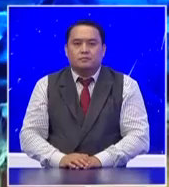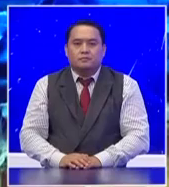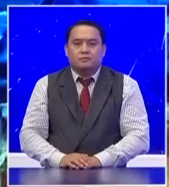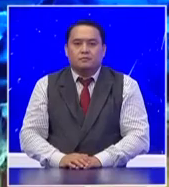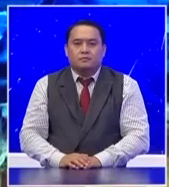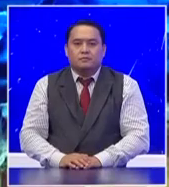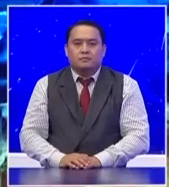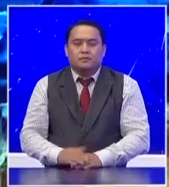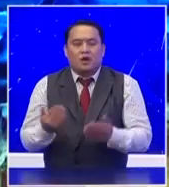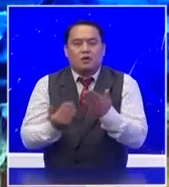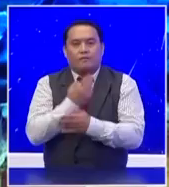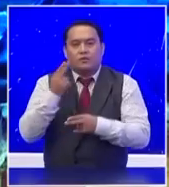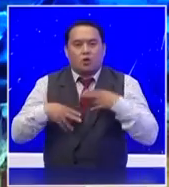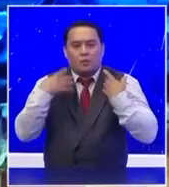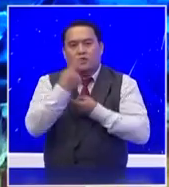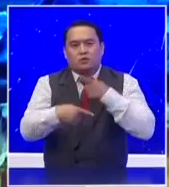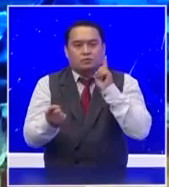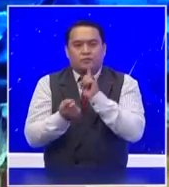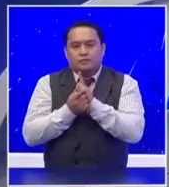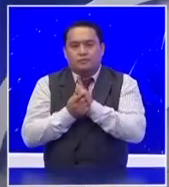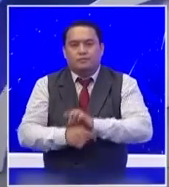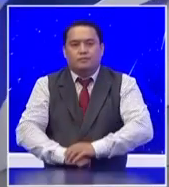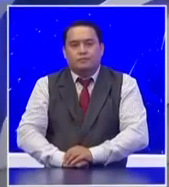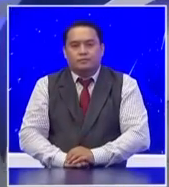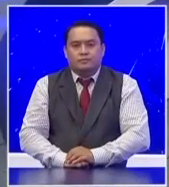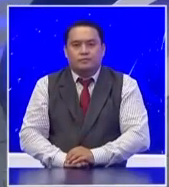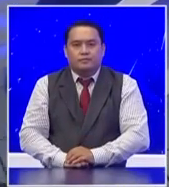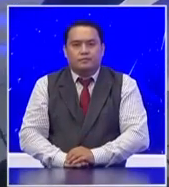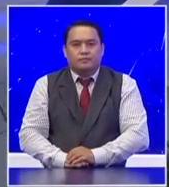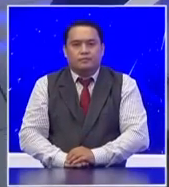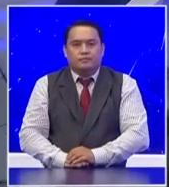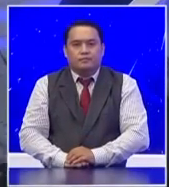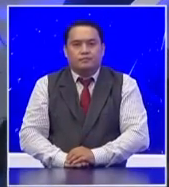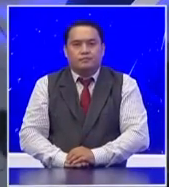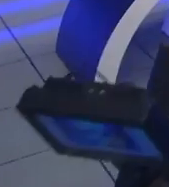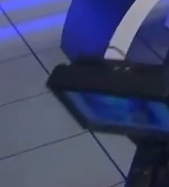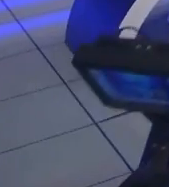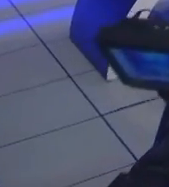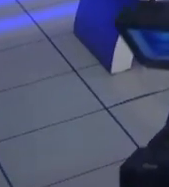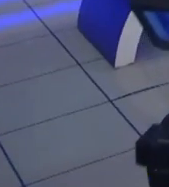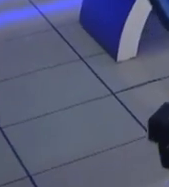Это была вся информация к этому часу. Спасибо за внимание. До скорых встреч.